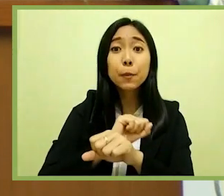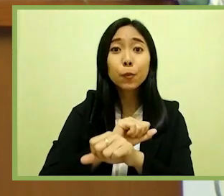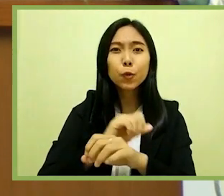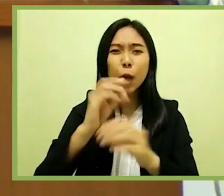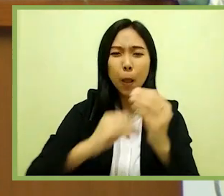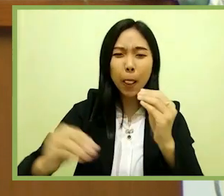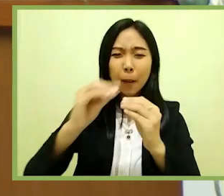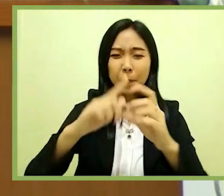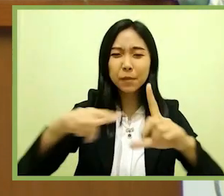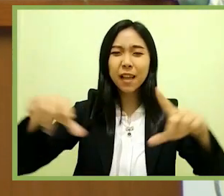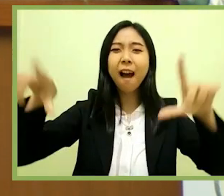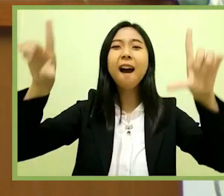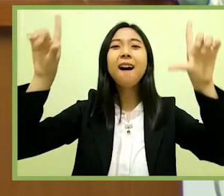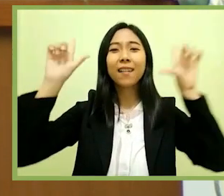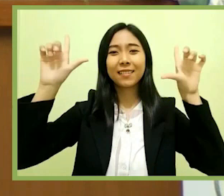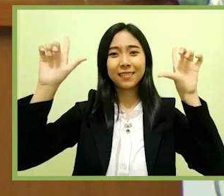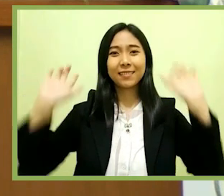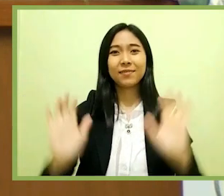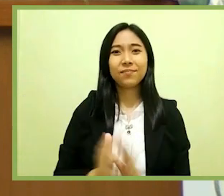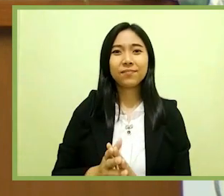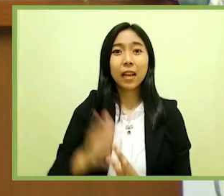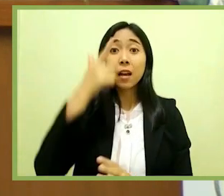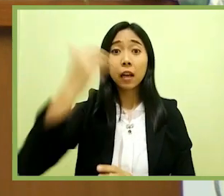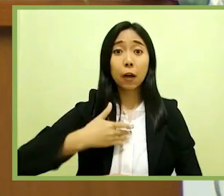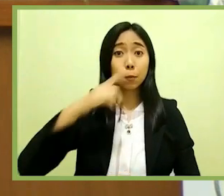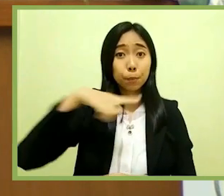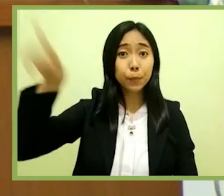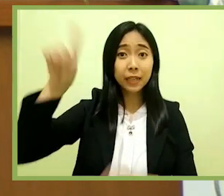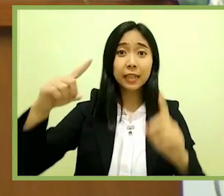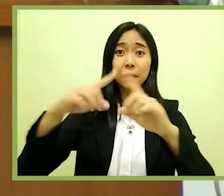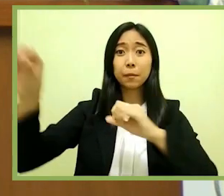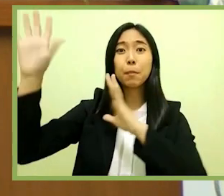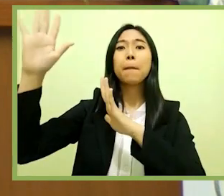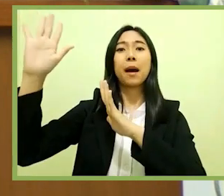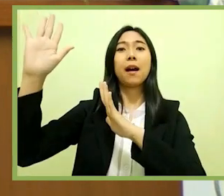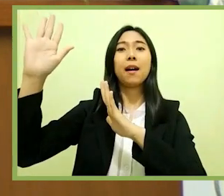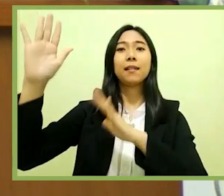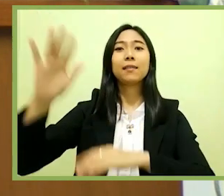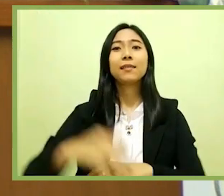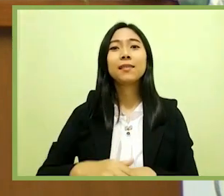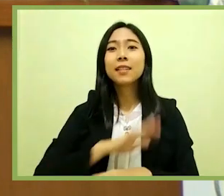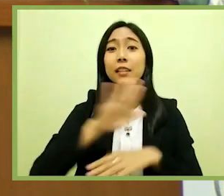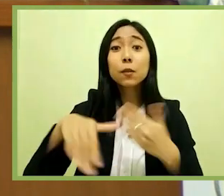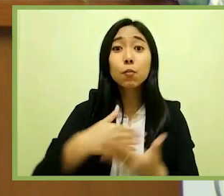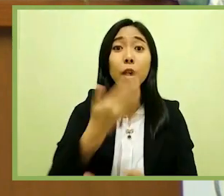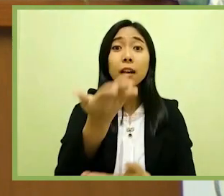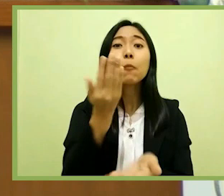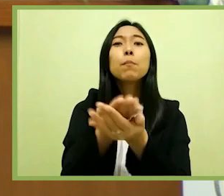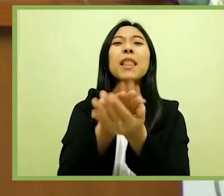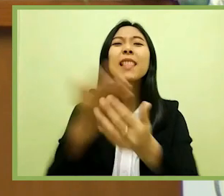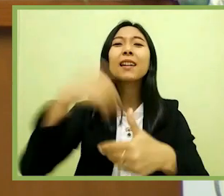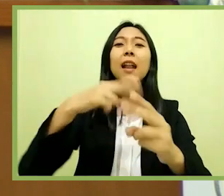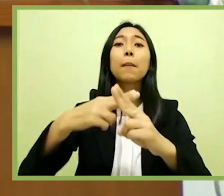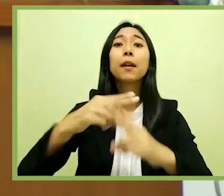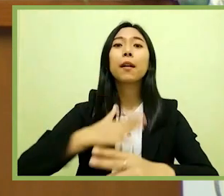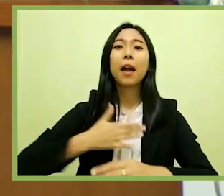besar daripada itu. Sebab aku pergi kepada Bapa, dan apa juga yang kamu minta dalam namaku,